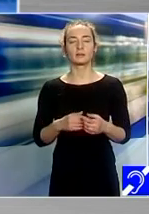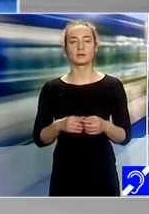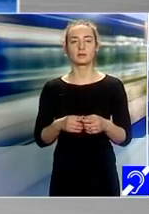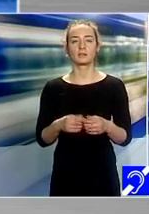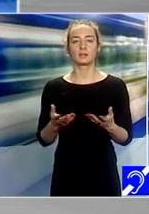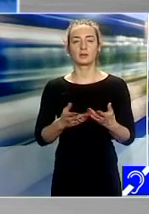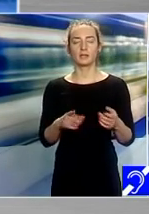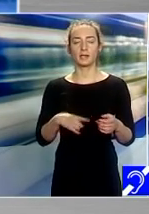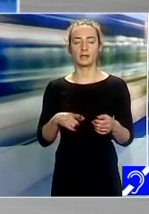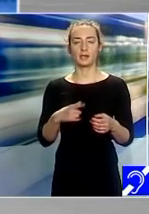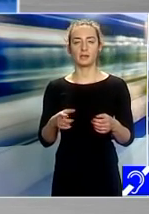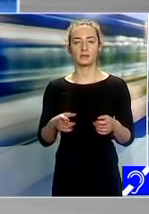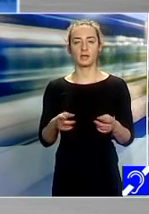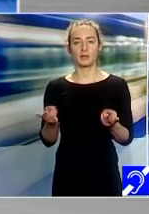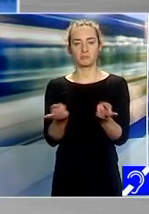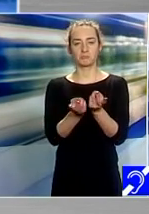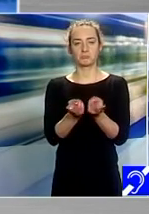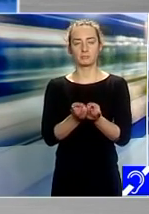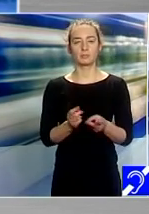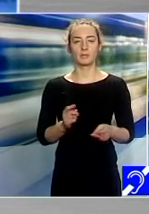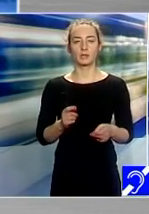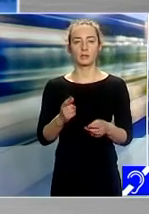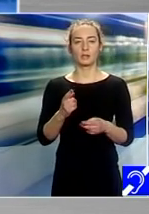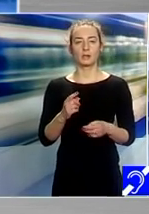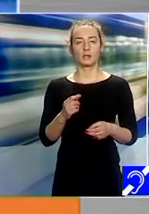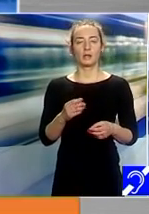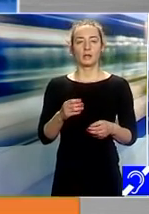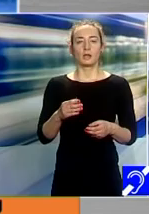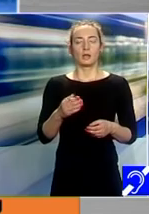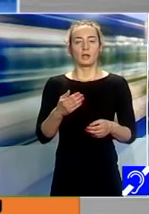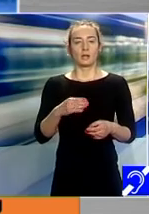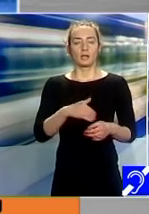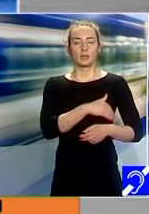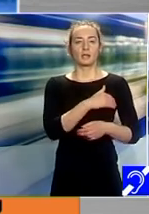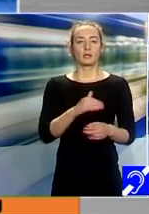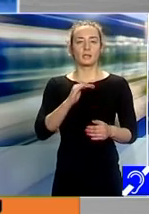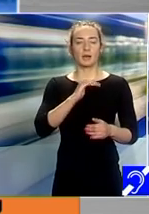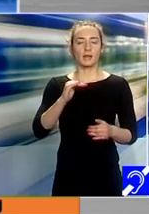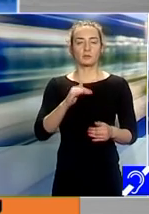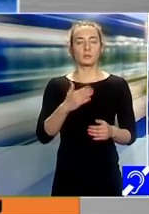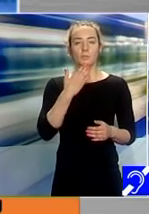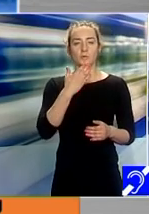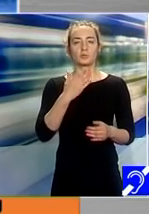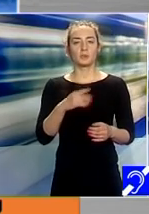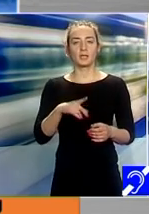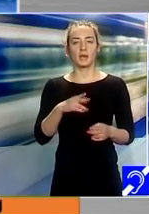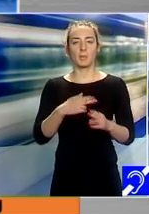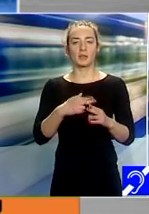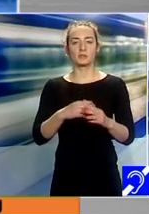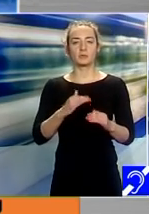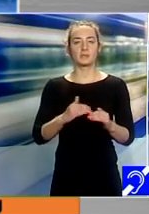tot vis-a-vis de chirurgie estetică. Întotdeauna să știți că gradul de mulțumire al pacientului este mai mare decât al nostru, pentru că noi